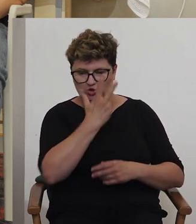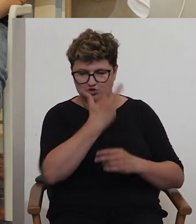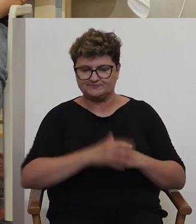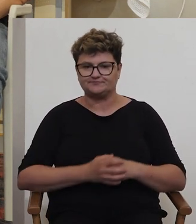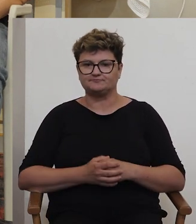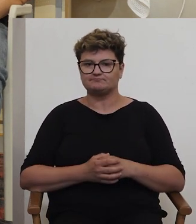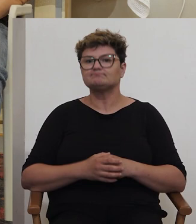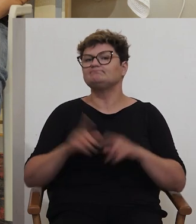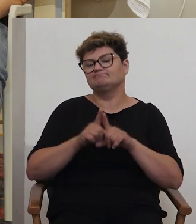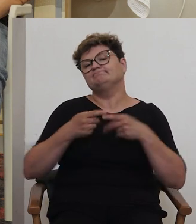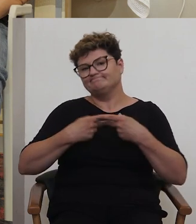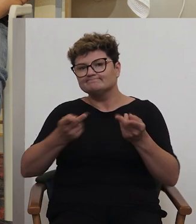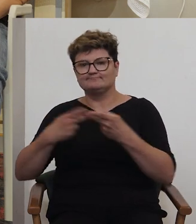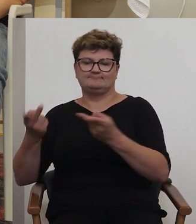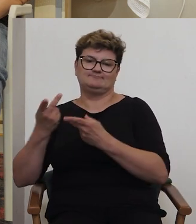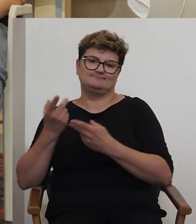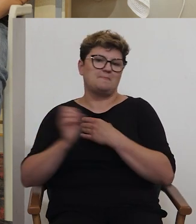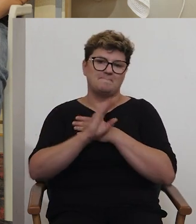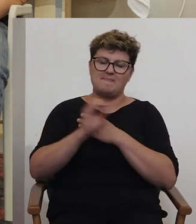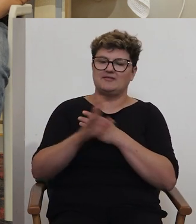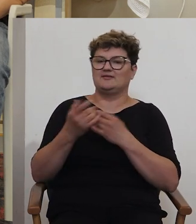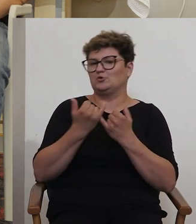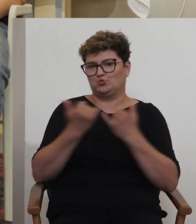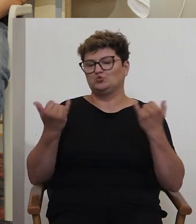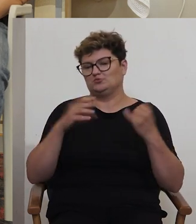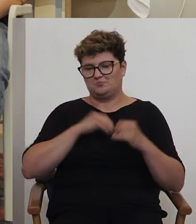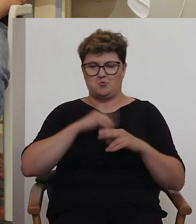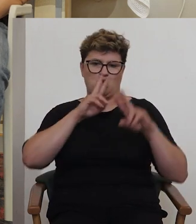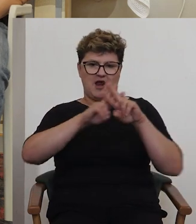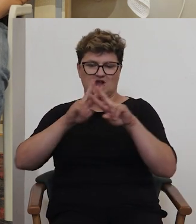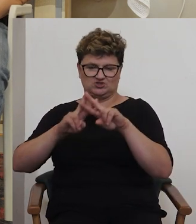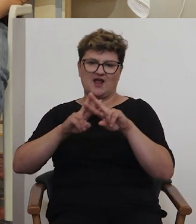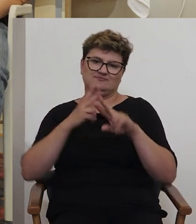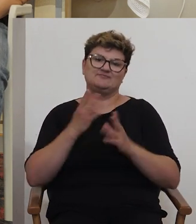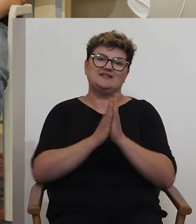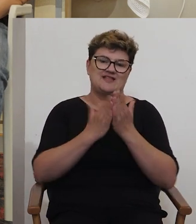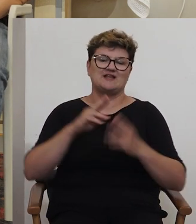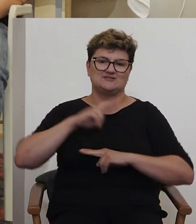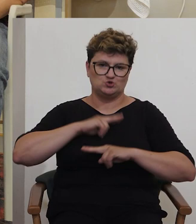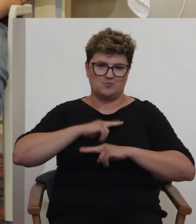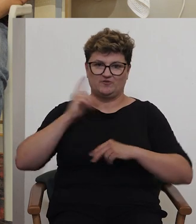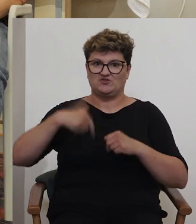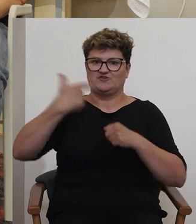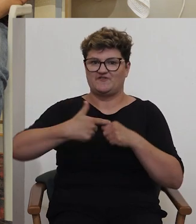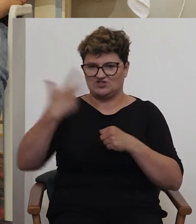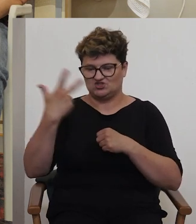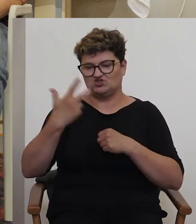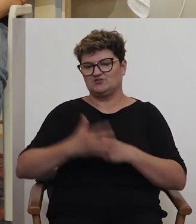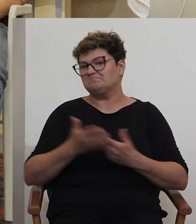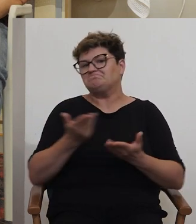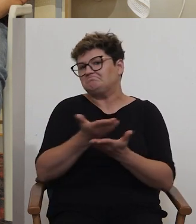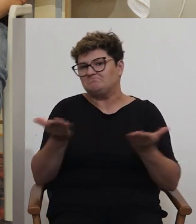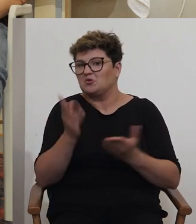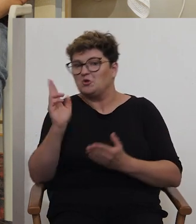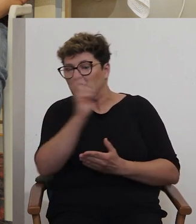i publikacje w mediach społecznościowych są dostępne z hashtagiem Literacki Sopot 2023. To dla tych Państwa, którzy